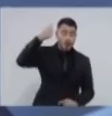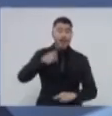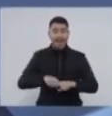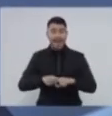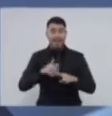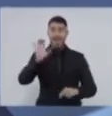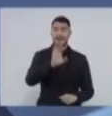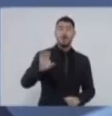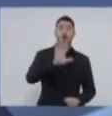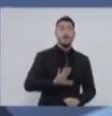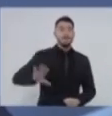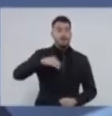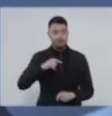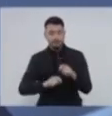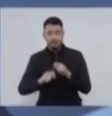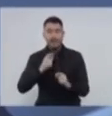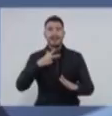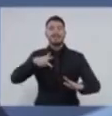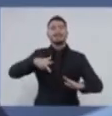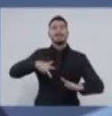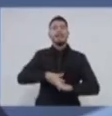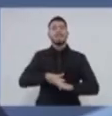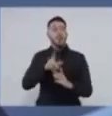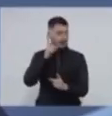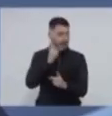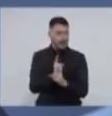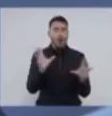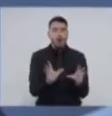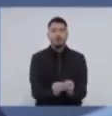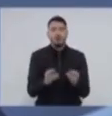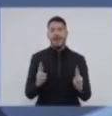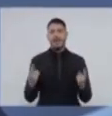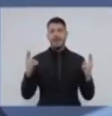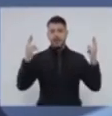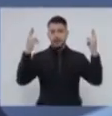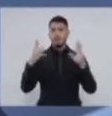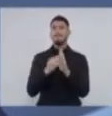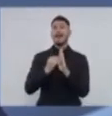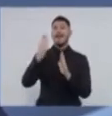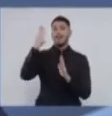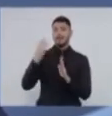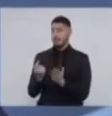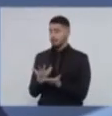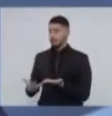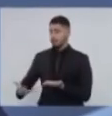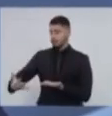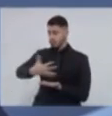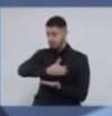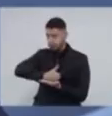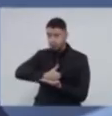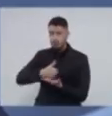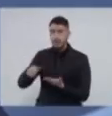δημιούργησε το ταμείο ενεργειακής μετάβασης στο οποίο οδηγούνται τα υπερπλεονασμα του ειδικού λογαριασμού των